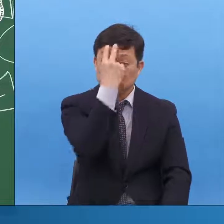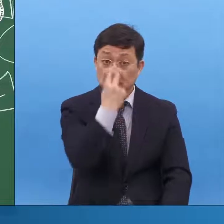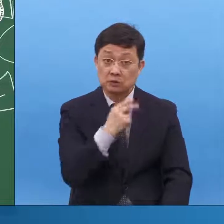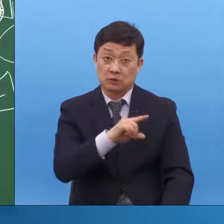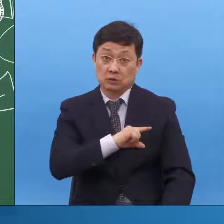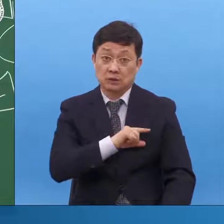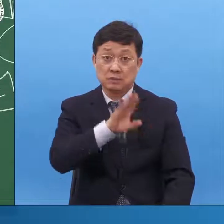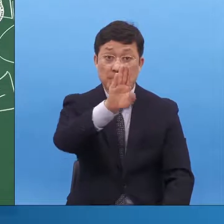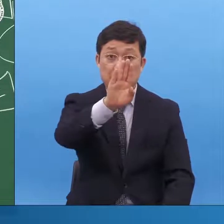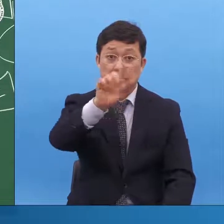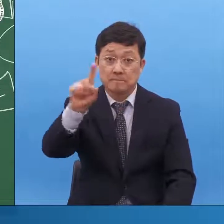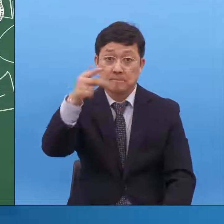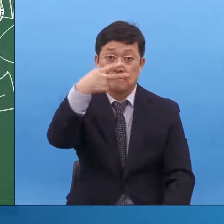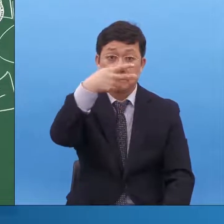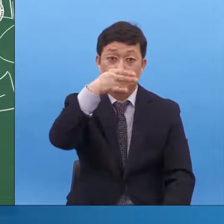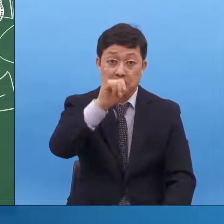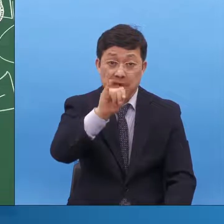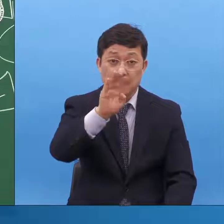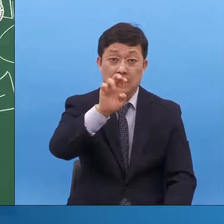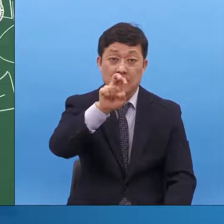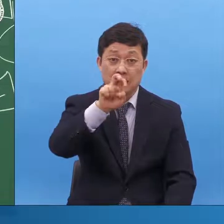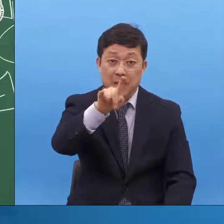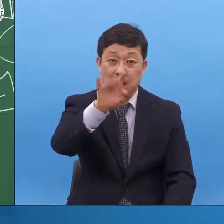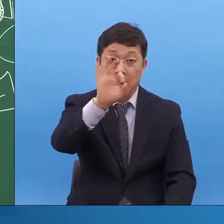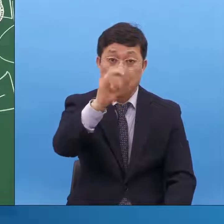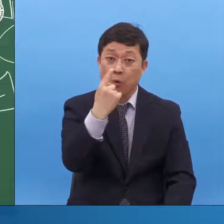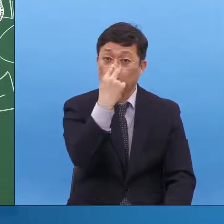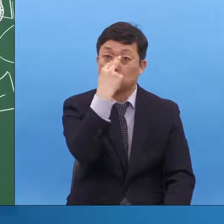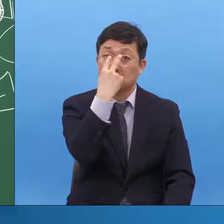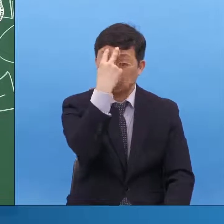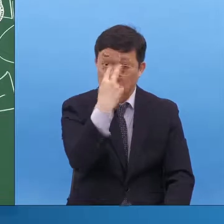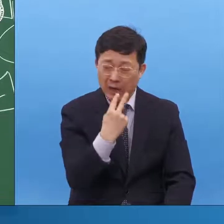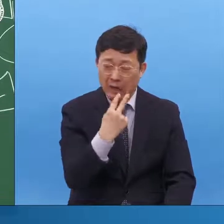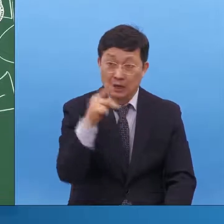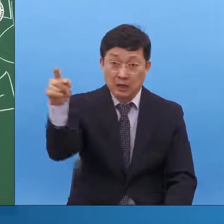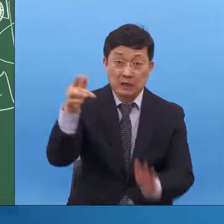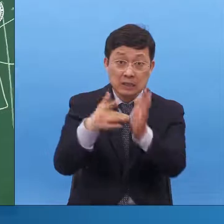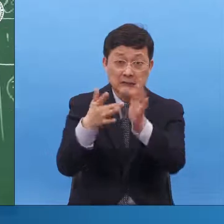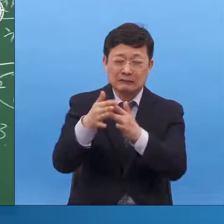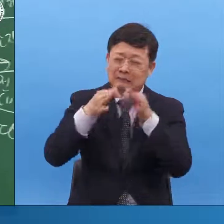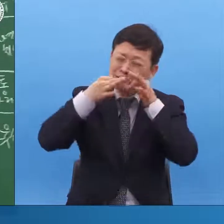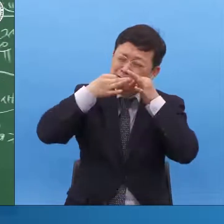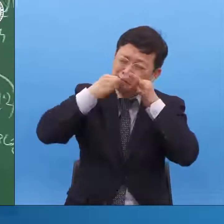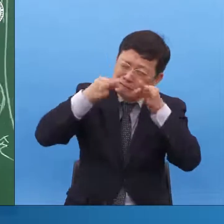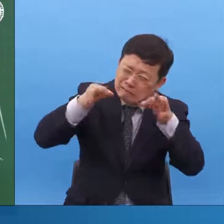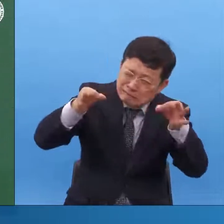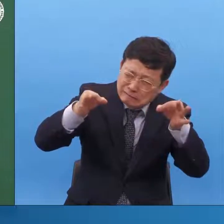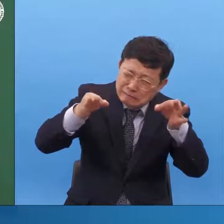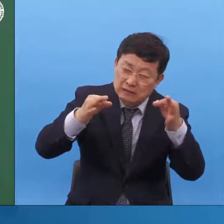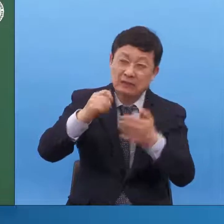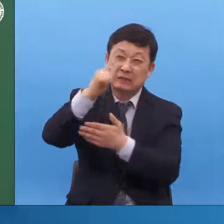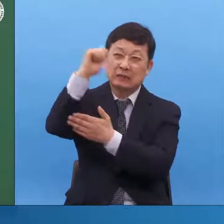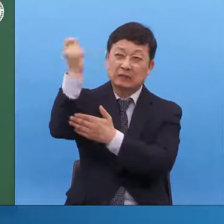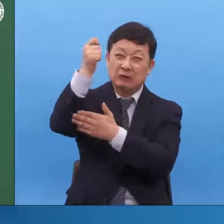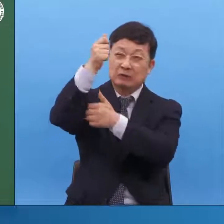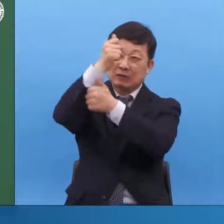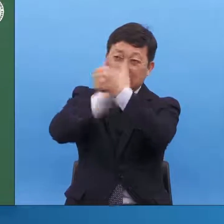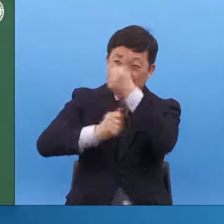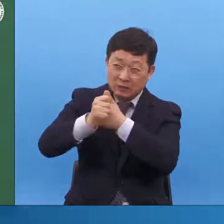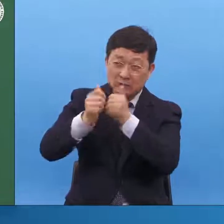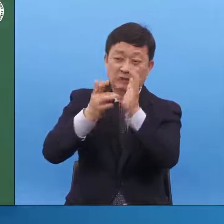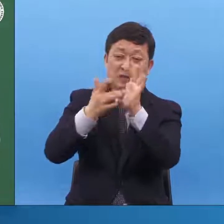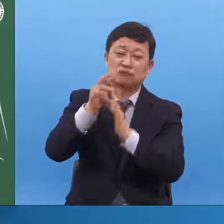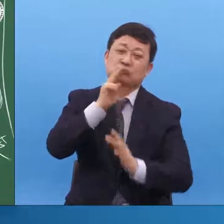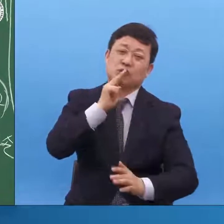보이잖아요. 막 소리 지른 거예요. Bartimaeus, he was blind, so he was just shouting. 그도 똑같은 말. 다윗의 자손 예수요. And he said the same thing,